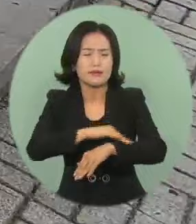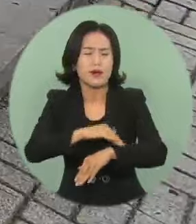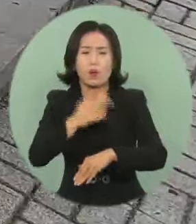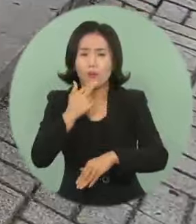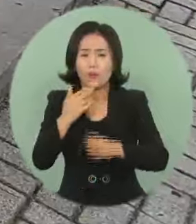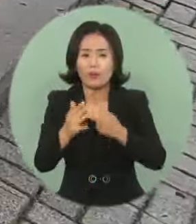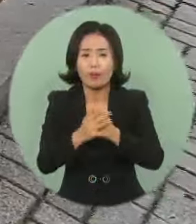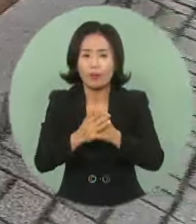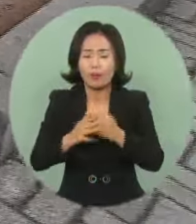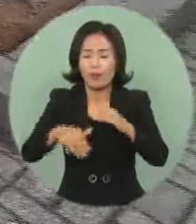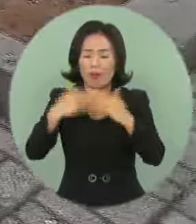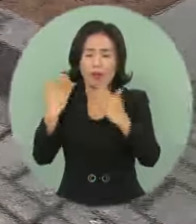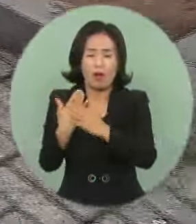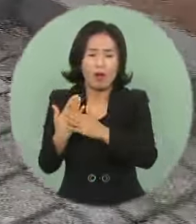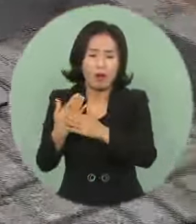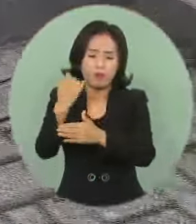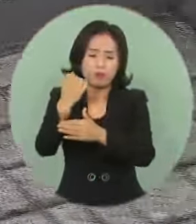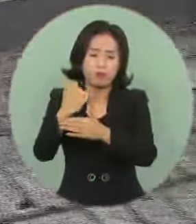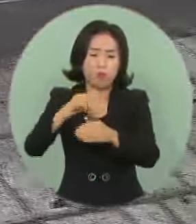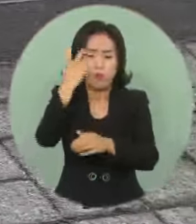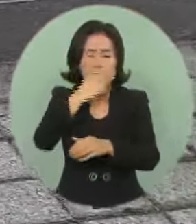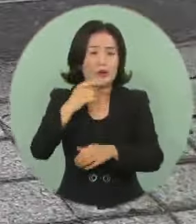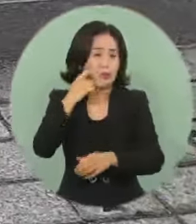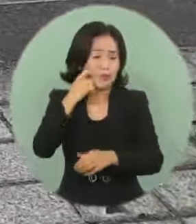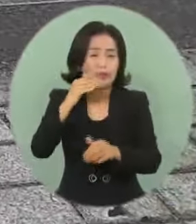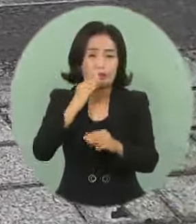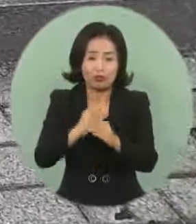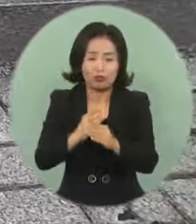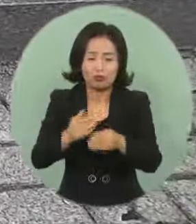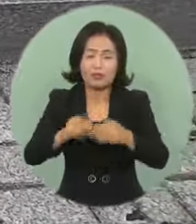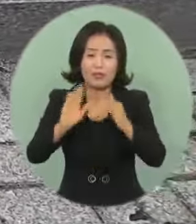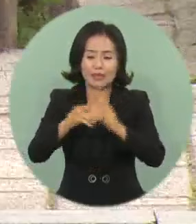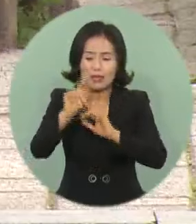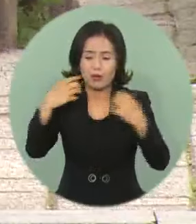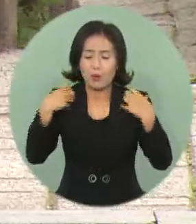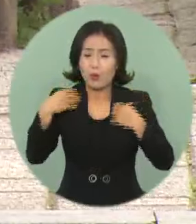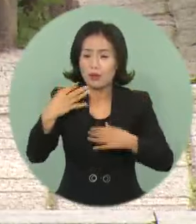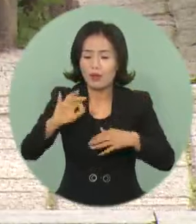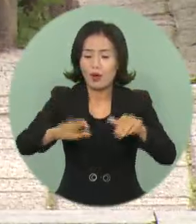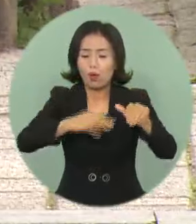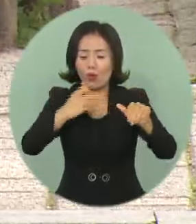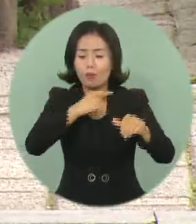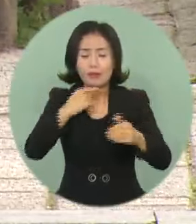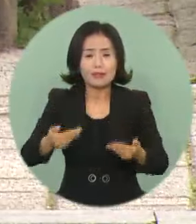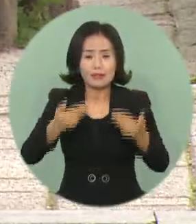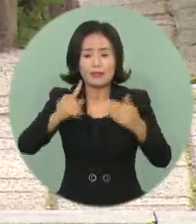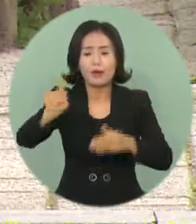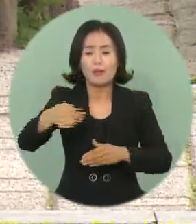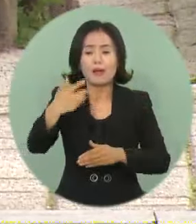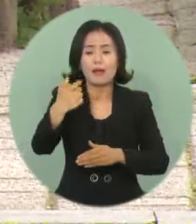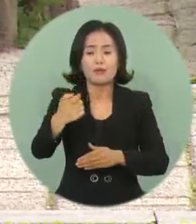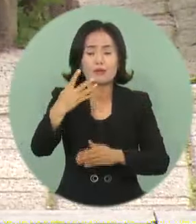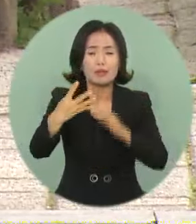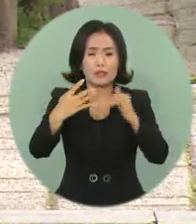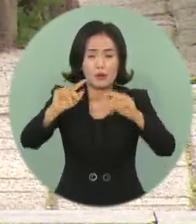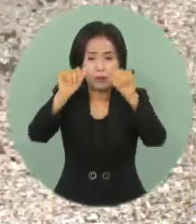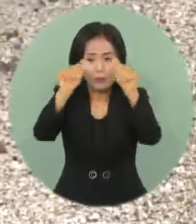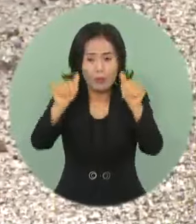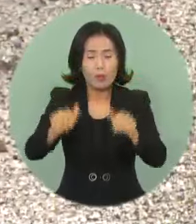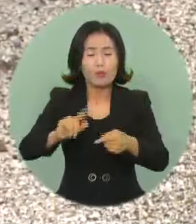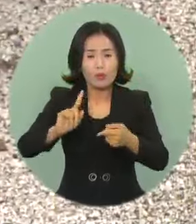못하면서 열악한 유지 상태를 보이고 있습니다. 설치 당시 정부가 인정한 5.18 희생자 164명을 형상화한